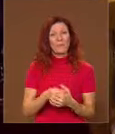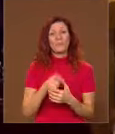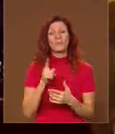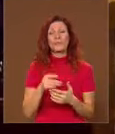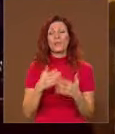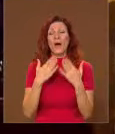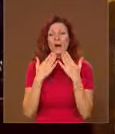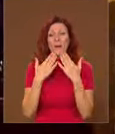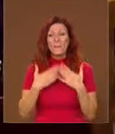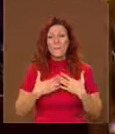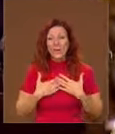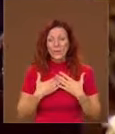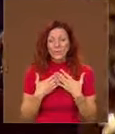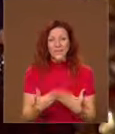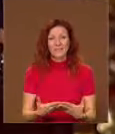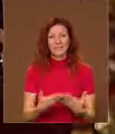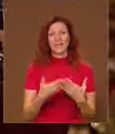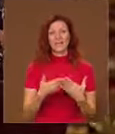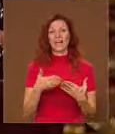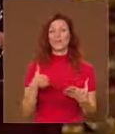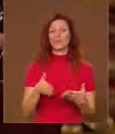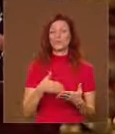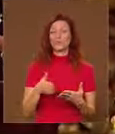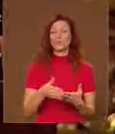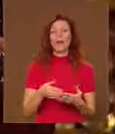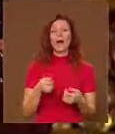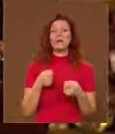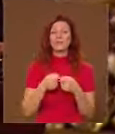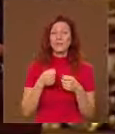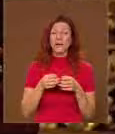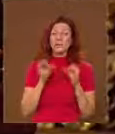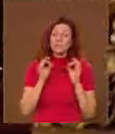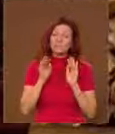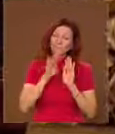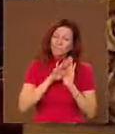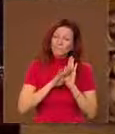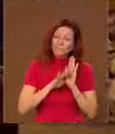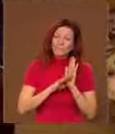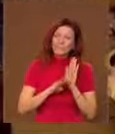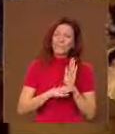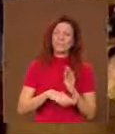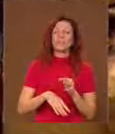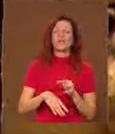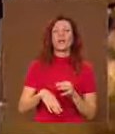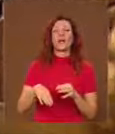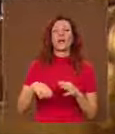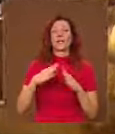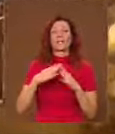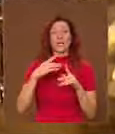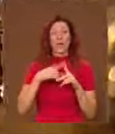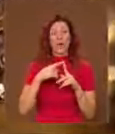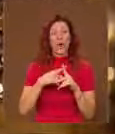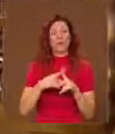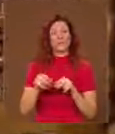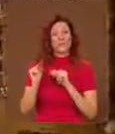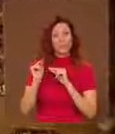благодарствена служба се извършва според църковните учители едновременно и на земята в